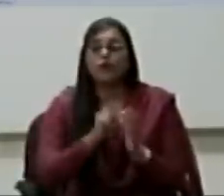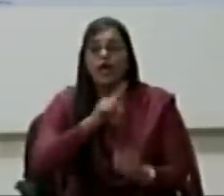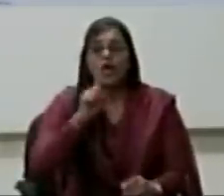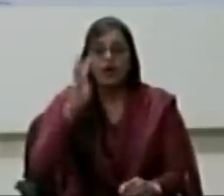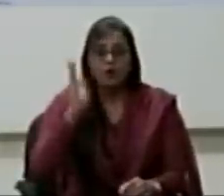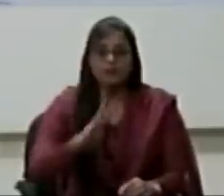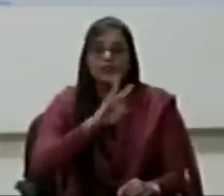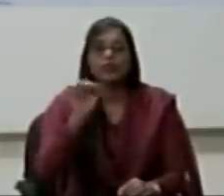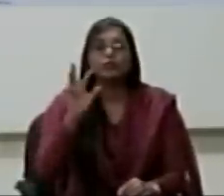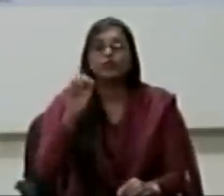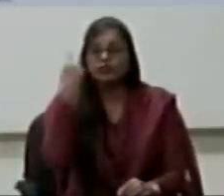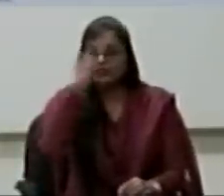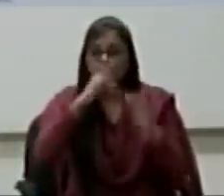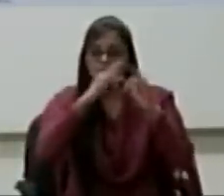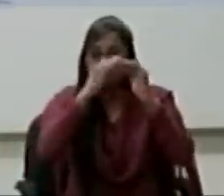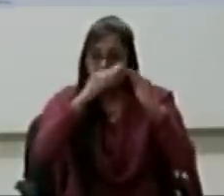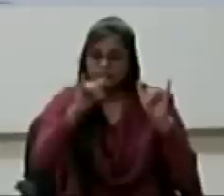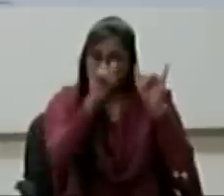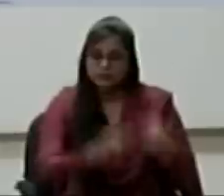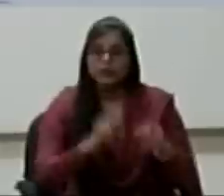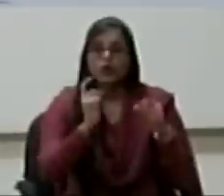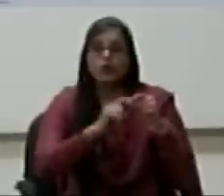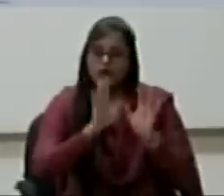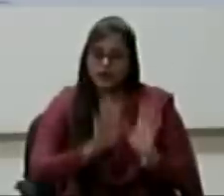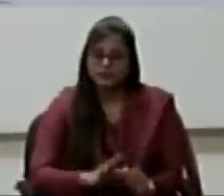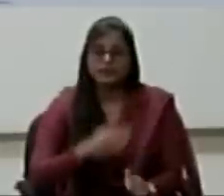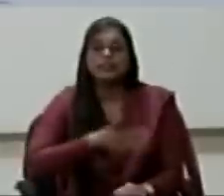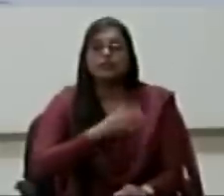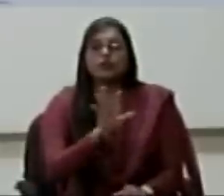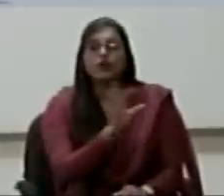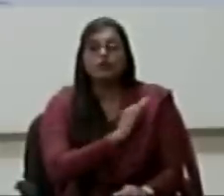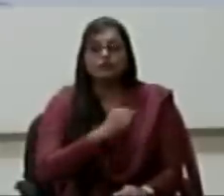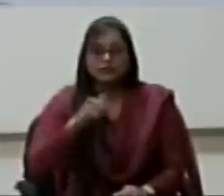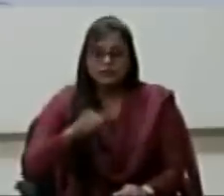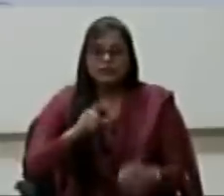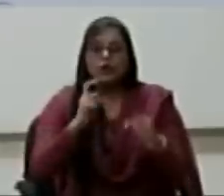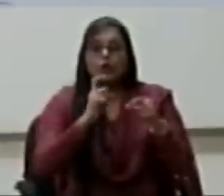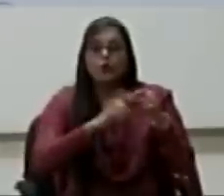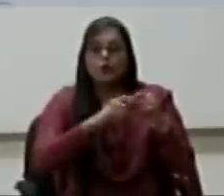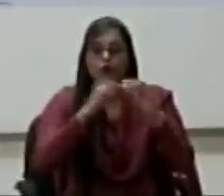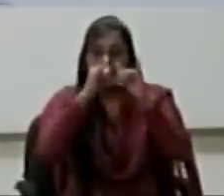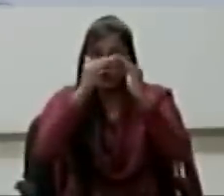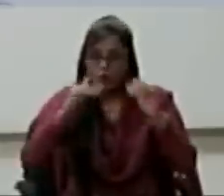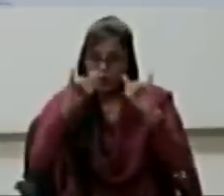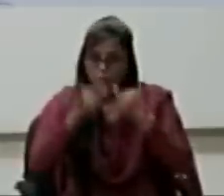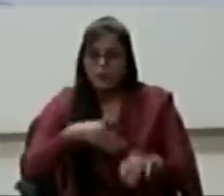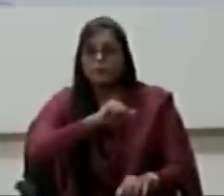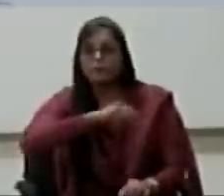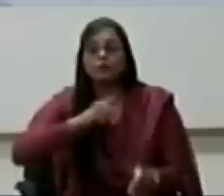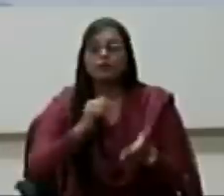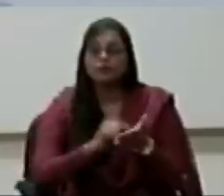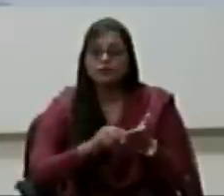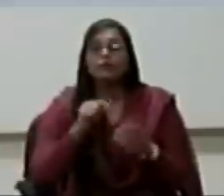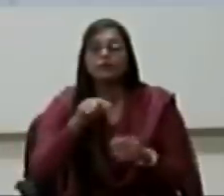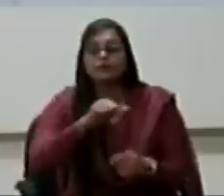জন কোয়ারেন্টাইনে আছেন। স্বাস্থ্য অধিদপ্তরের পক্ষ থেকে যারা কোয়ারেন্টাইনে আছেন তাদের সকলকেই আমরা কোয়ারেন্টাইন বিধিমালা কঠোরভাবে মেনে চলার জন্য